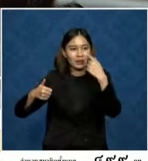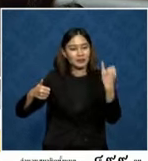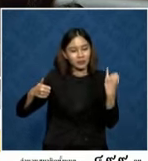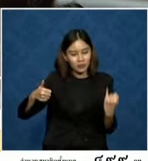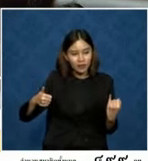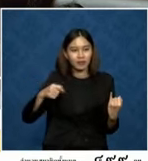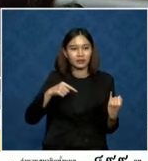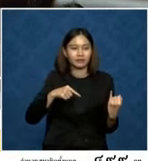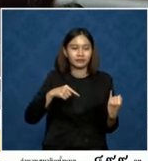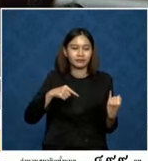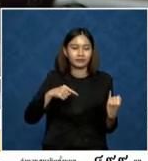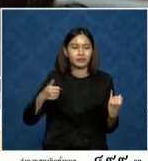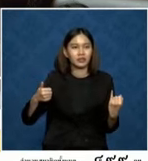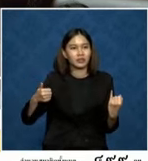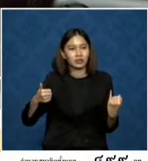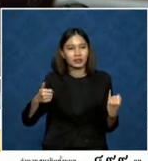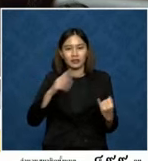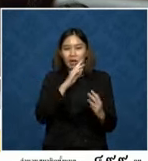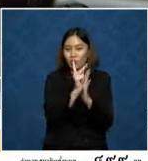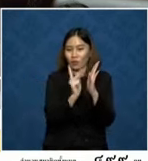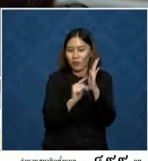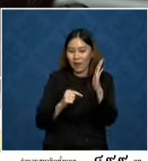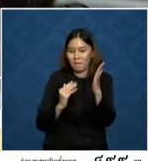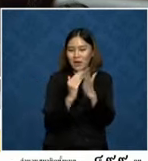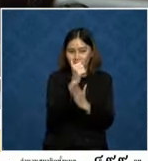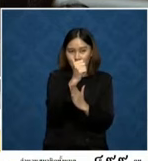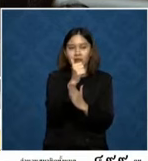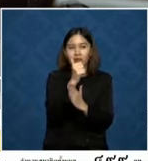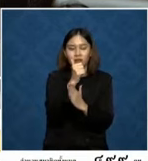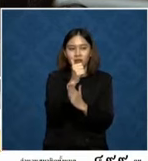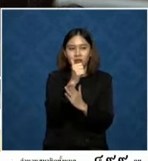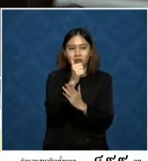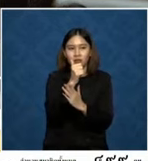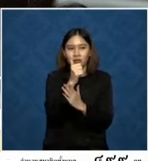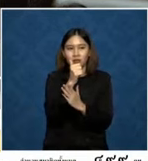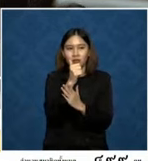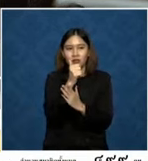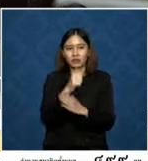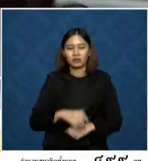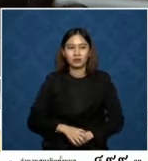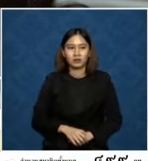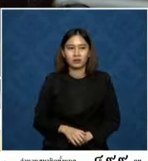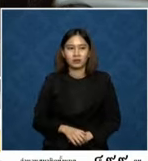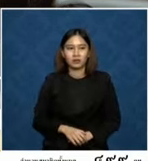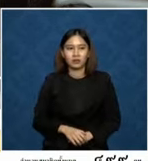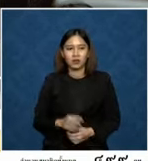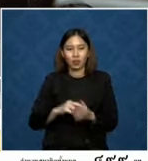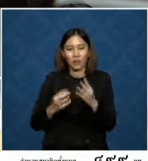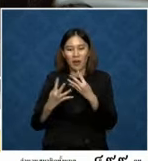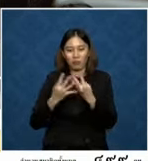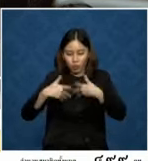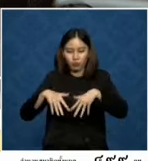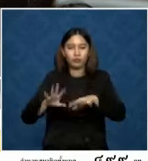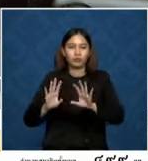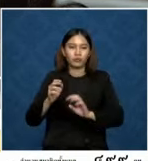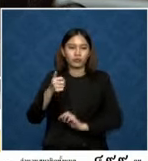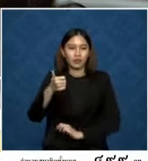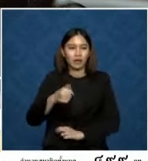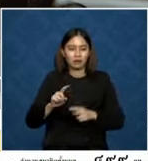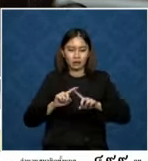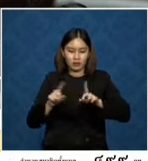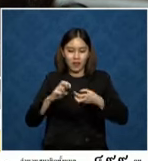ยเนี่ยก็ได้รับถ้ากฎหมายนี้ผ่านนะครับก็จะได้รับนะครับการปล่อยตัวนะครับอยู่แล้วแต่